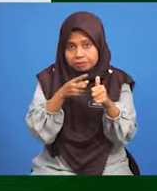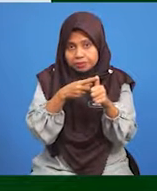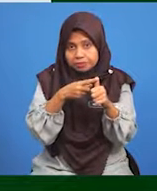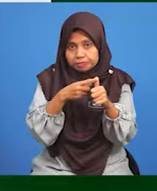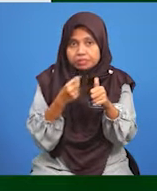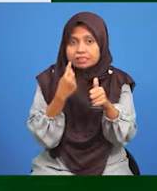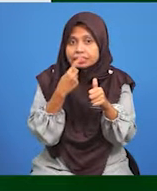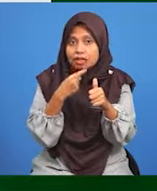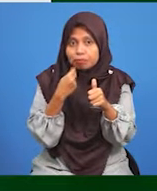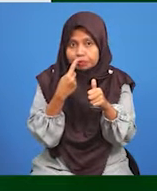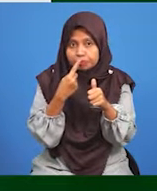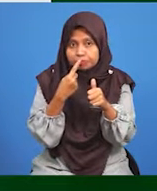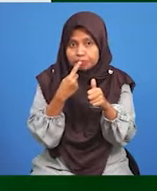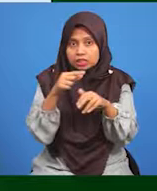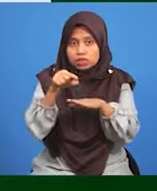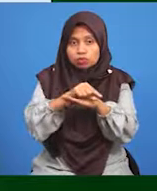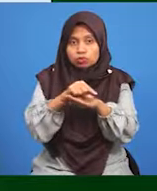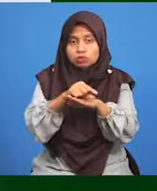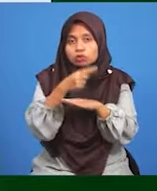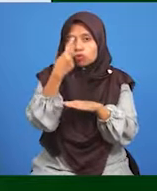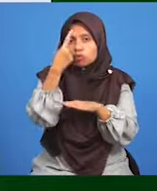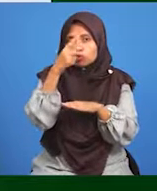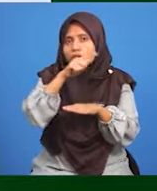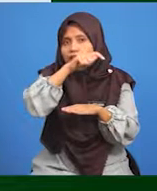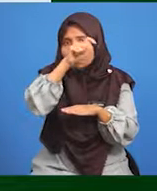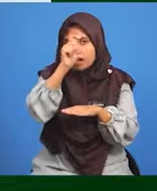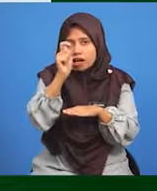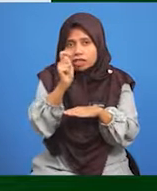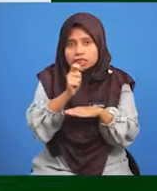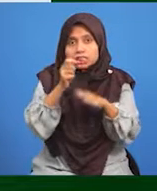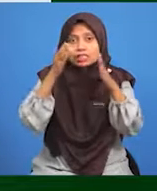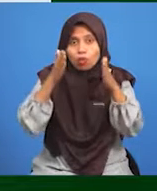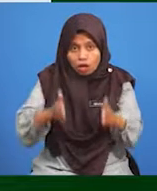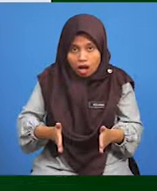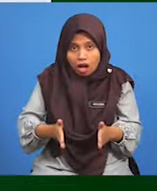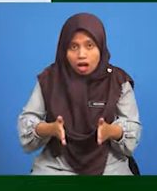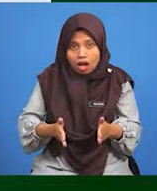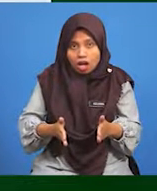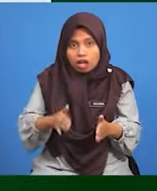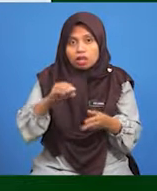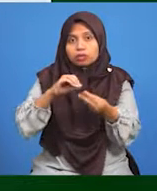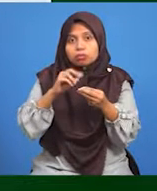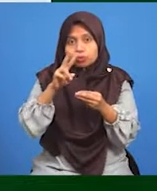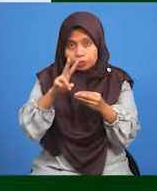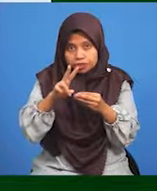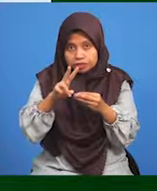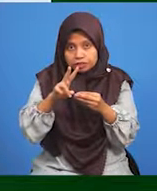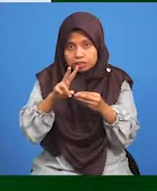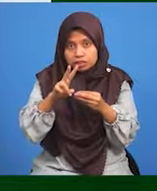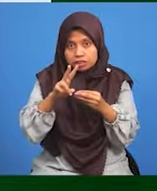siapa digunakan untuk menanyakan orang yang kedua